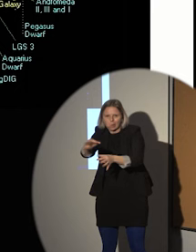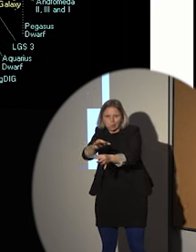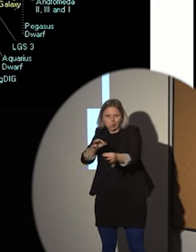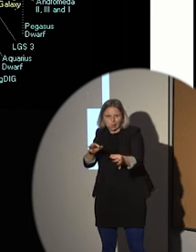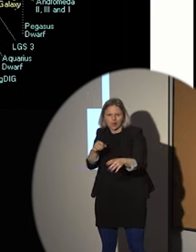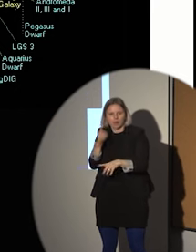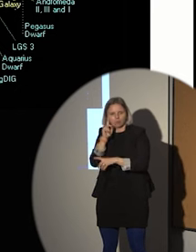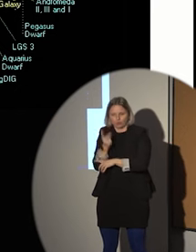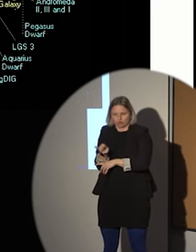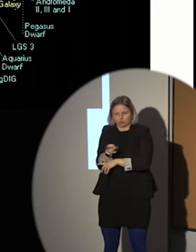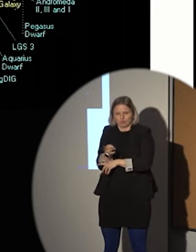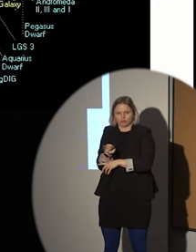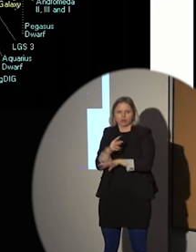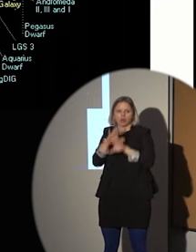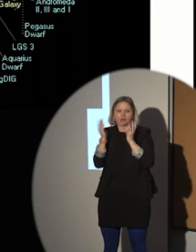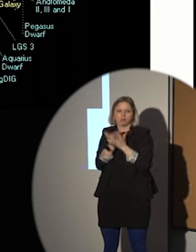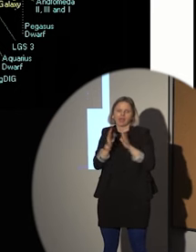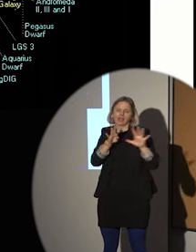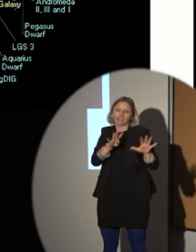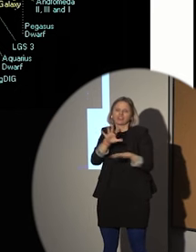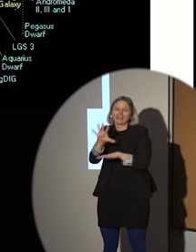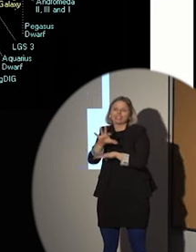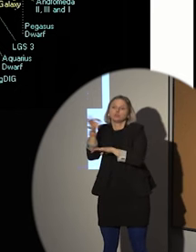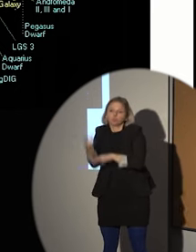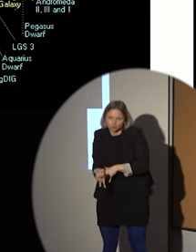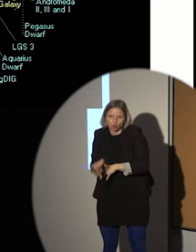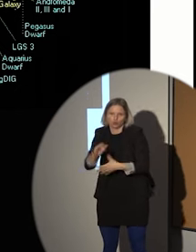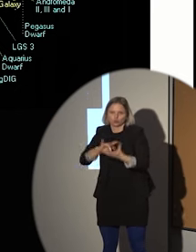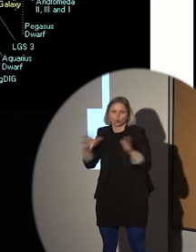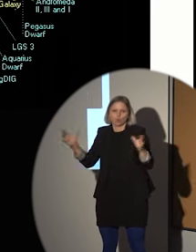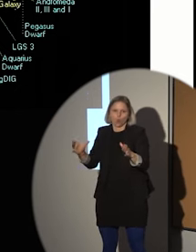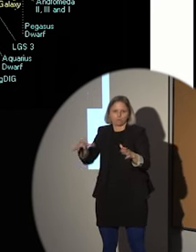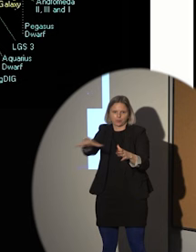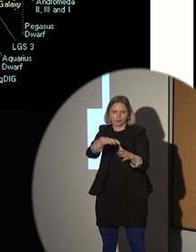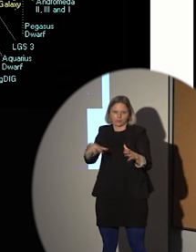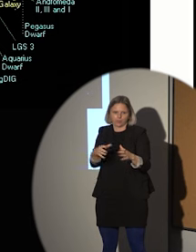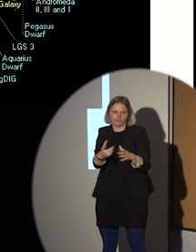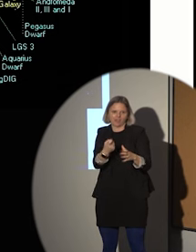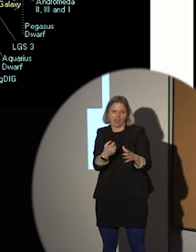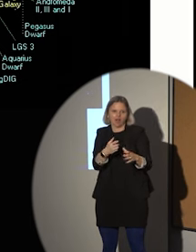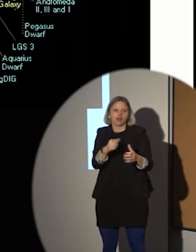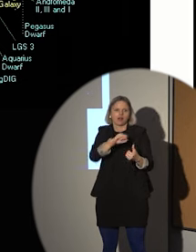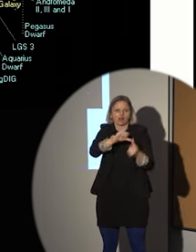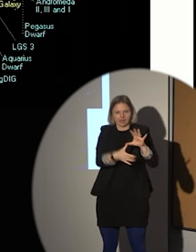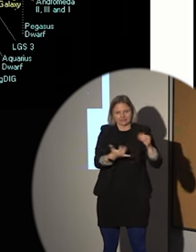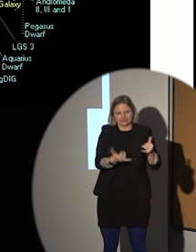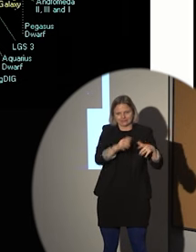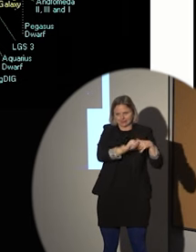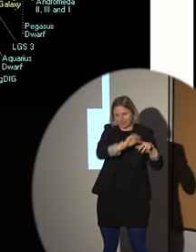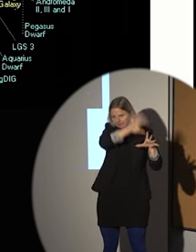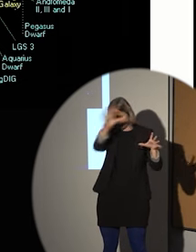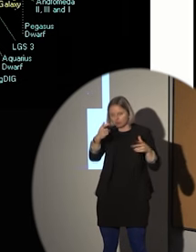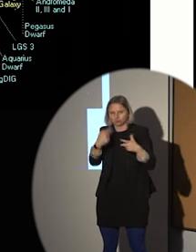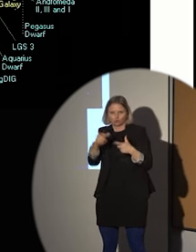95% de la masse de tout le groupe local. Donc nous vivons dans une très grande galaxie. La galaxie d'Andromède est encore